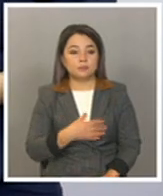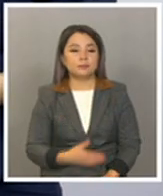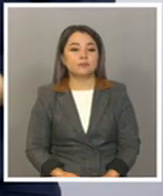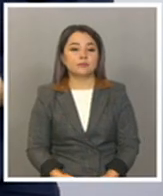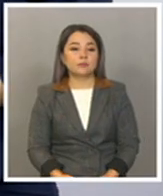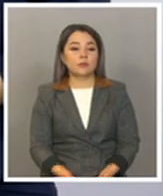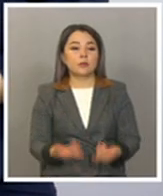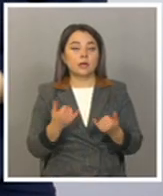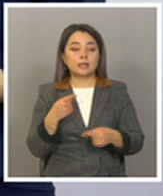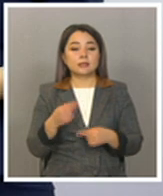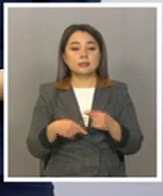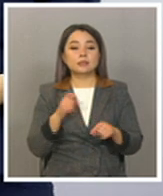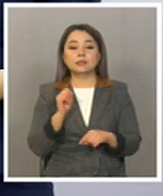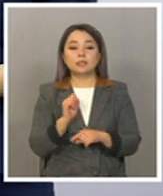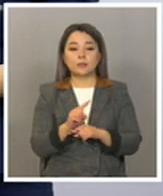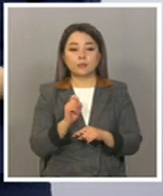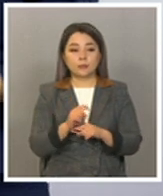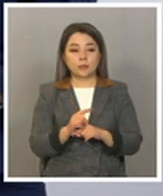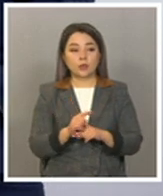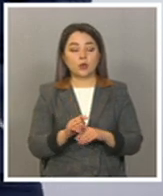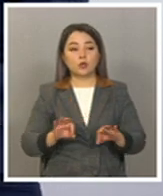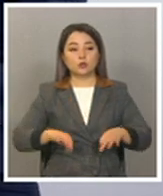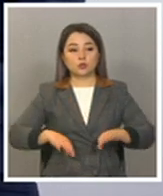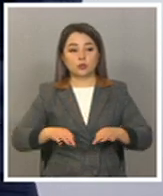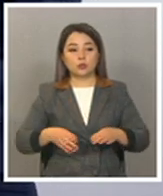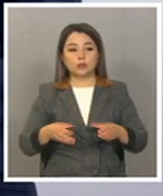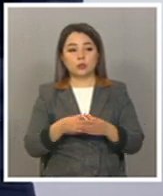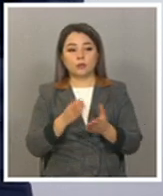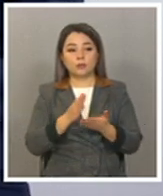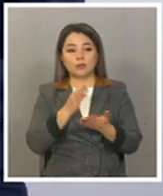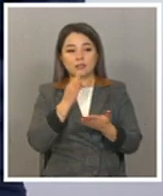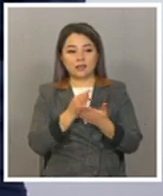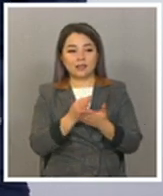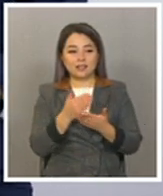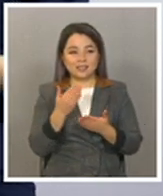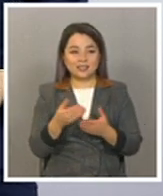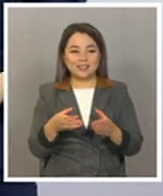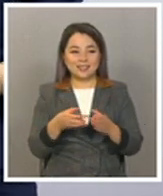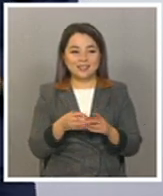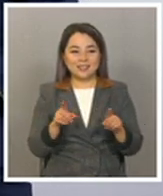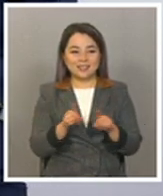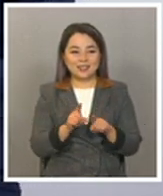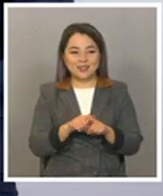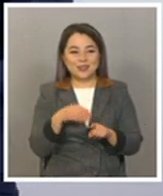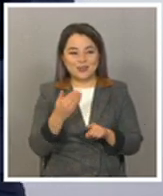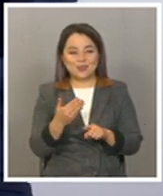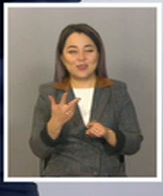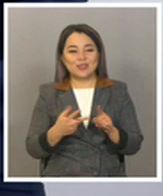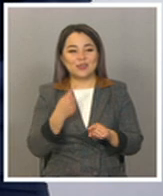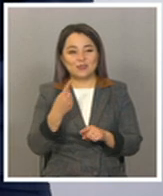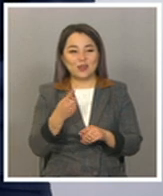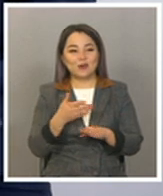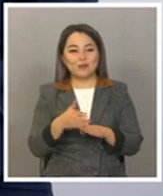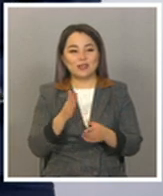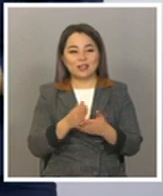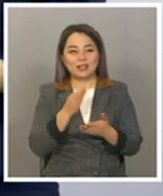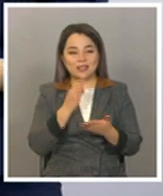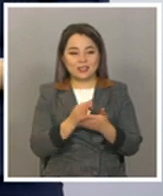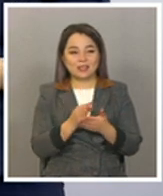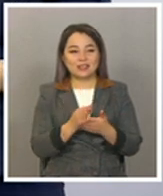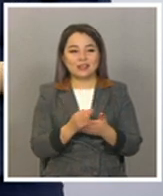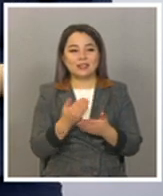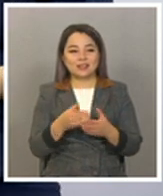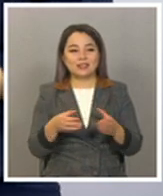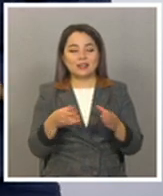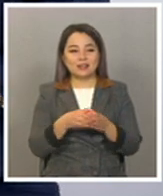келесі тапсырма. Жүк көлігі бірінші күні барлық жолдың 3-тен 1 бөлігін, екінші күні бірінші